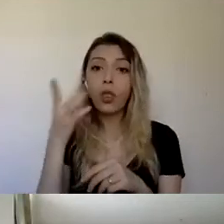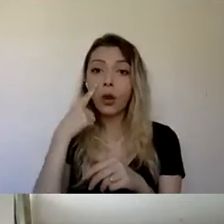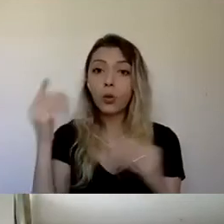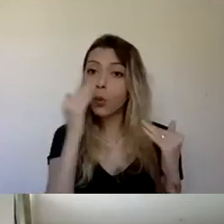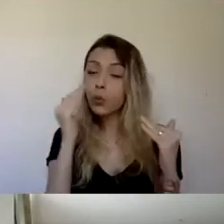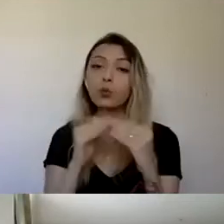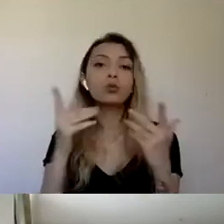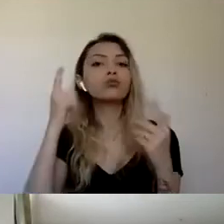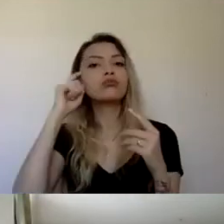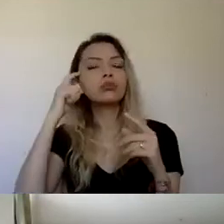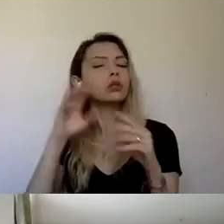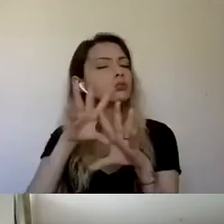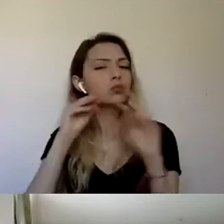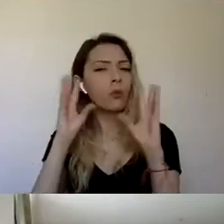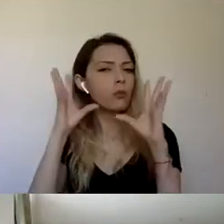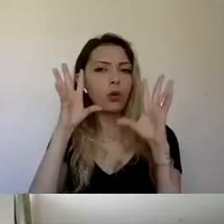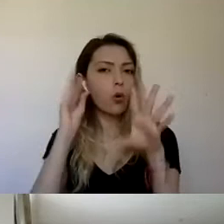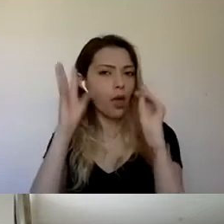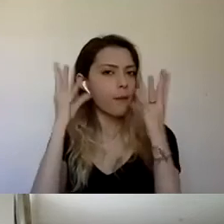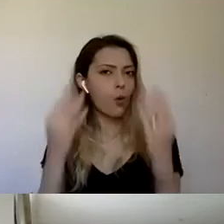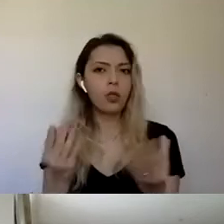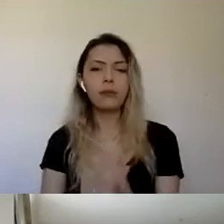Ya da diğer